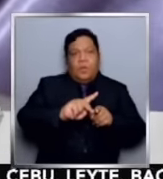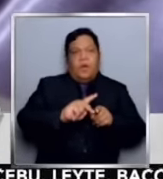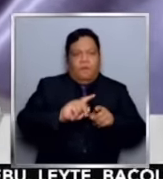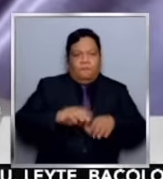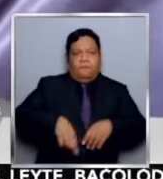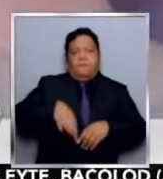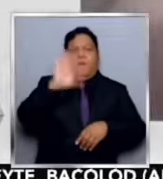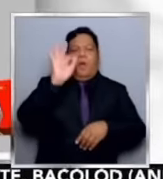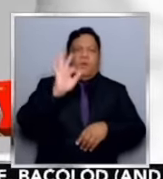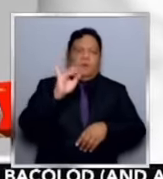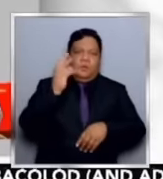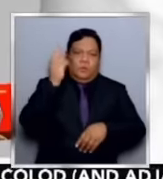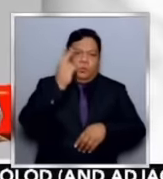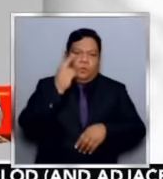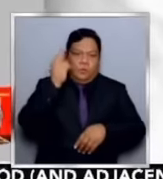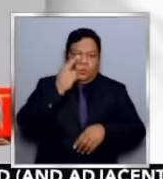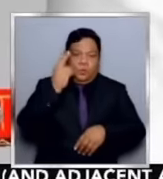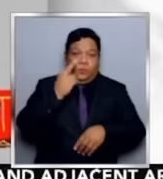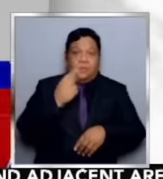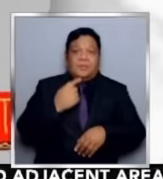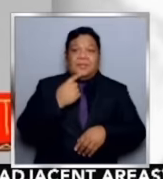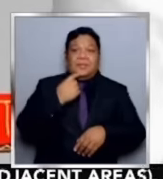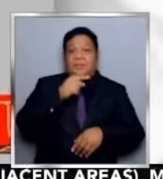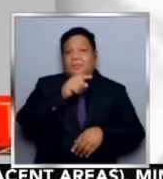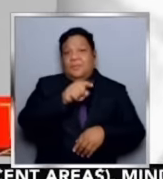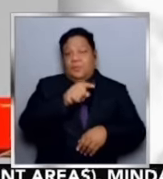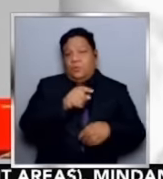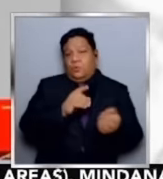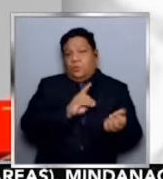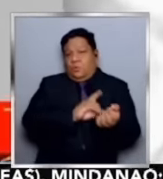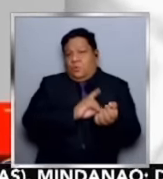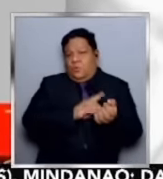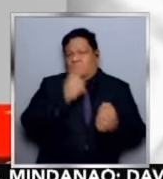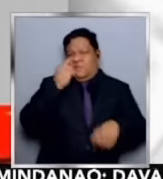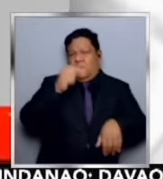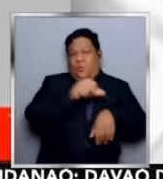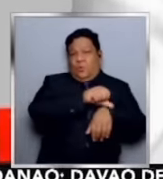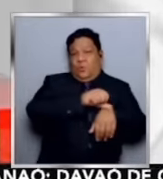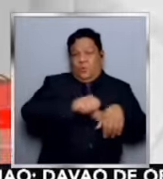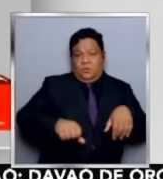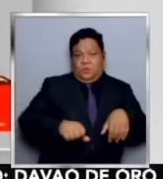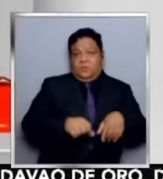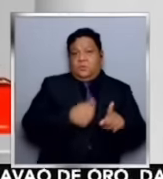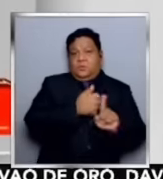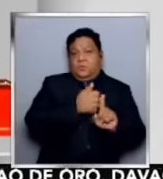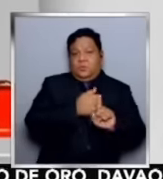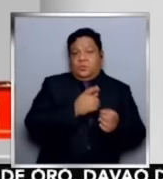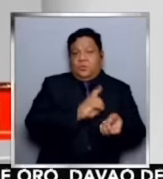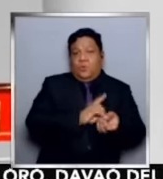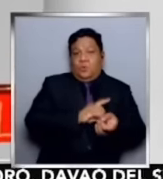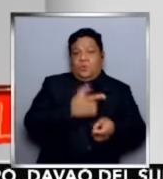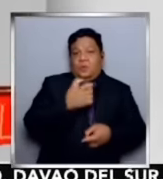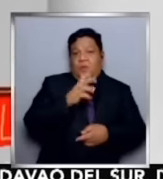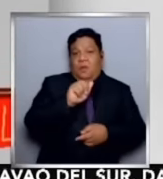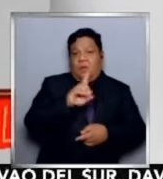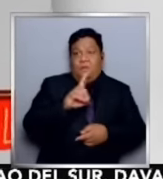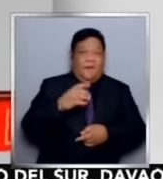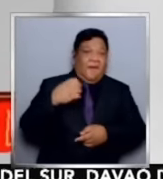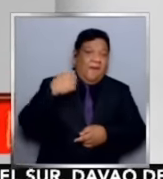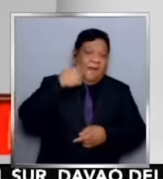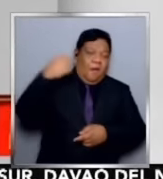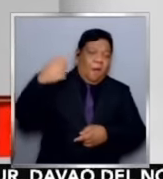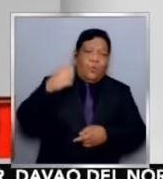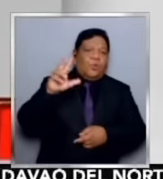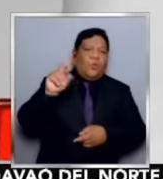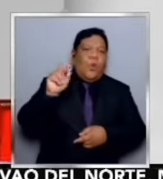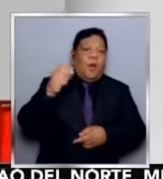problema. Ayon sa oral surgeon na si Dr. Gerald Hernandez, hindi natanggal ang wisdom tooth ng pasyente. Na-displace ito at napunta